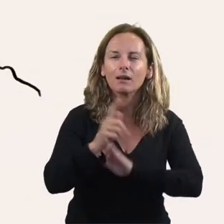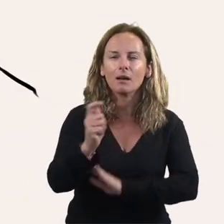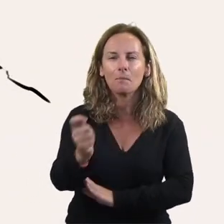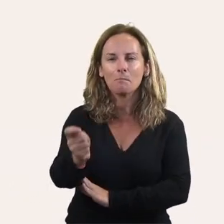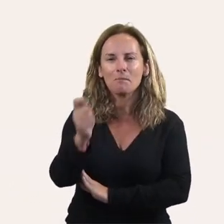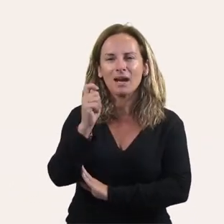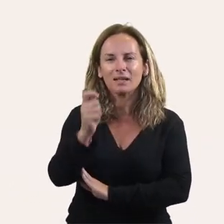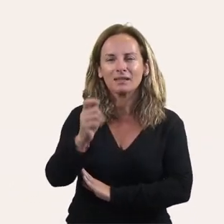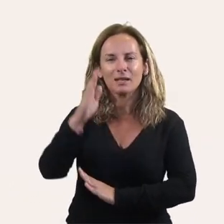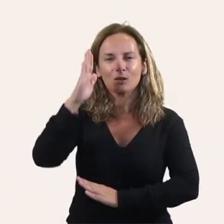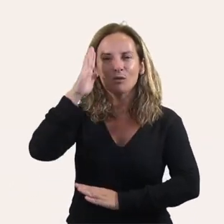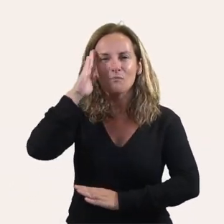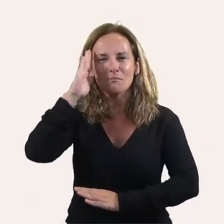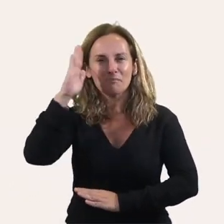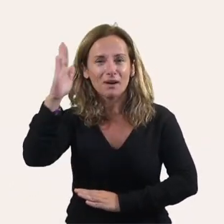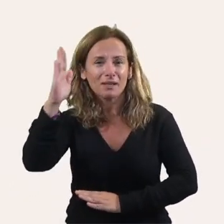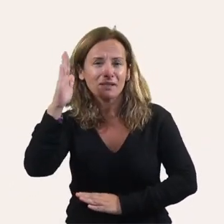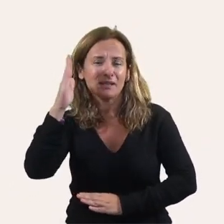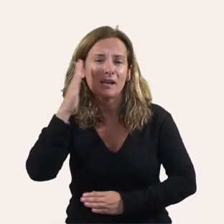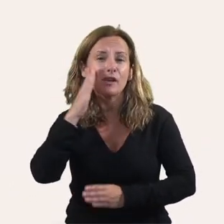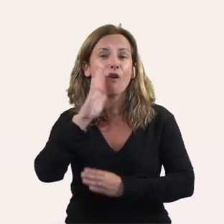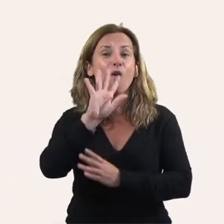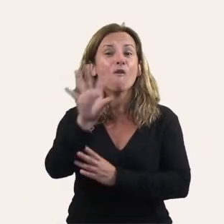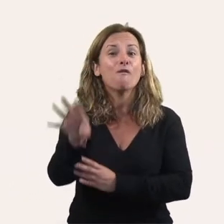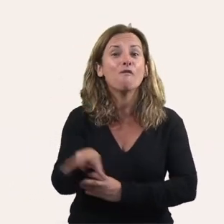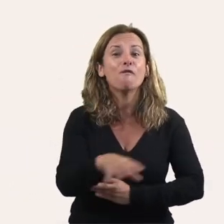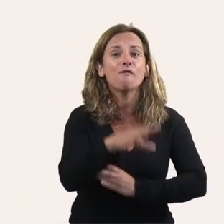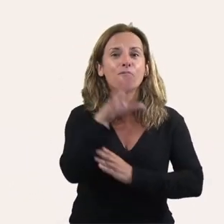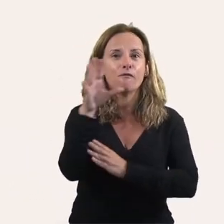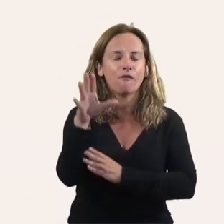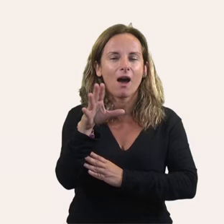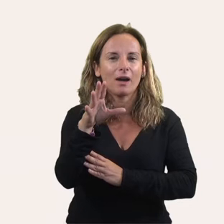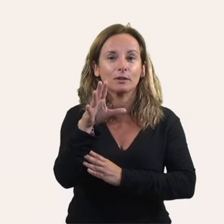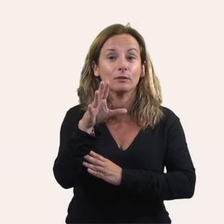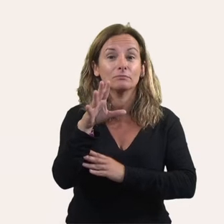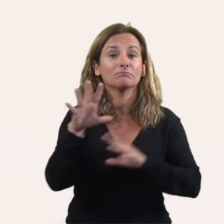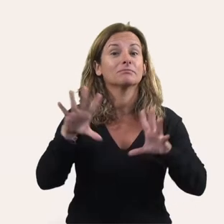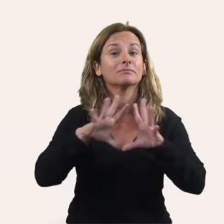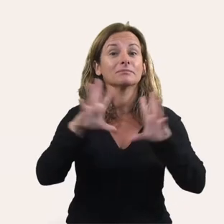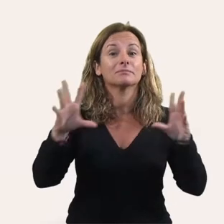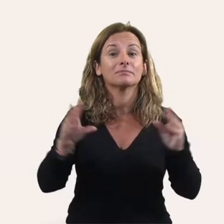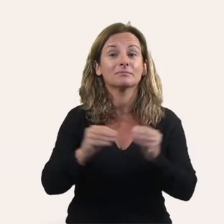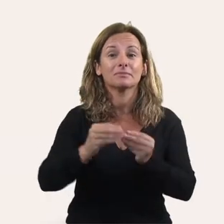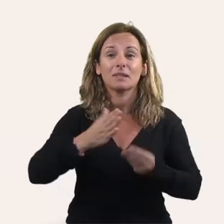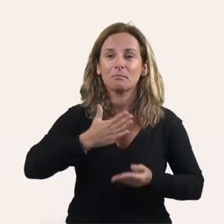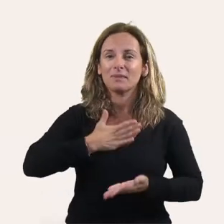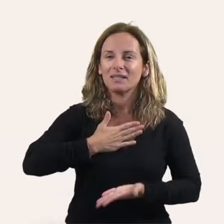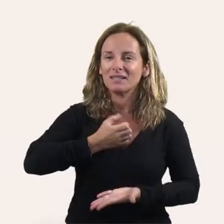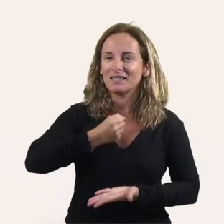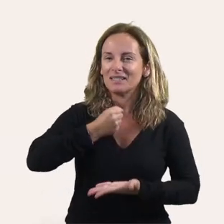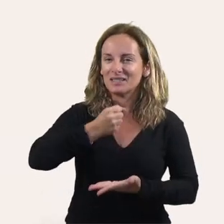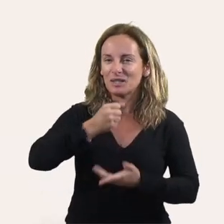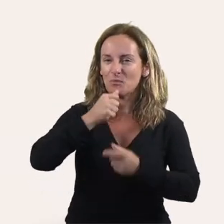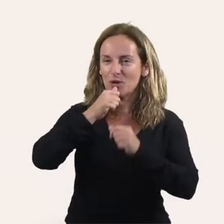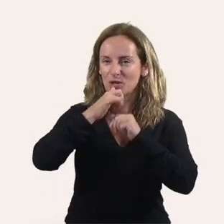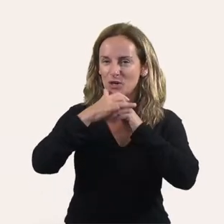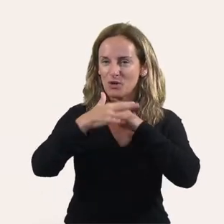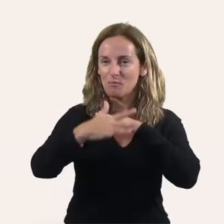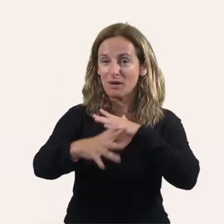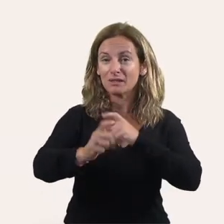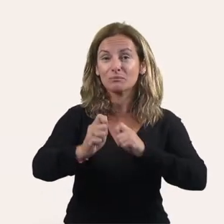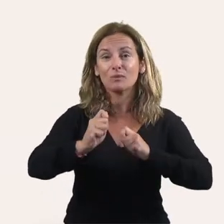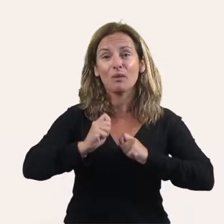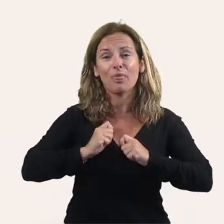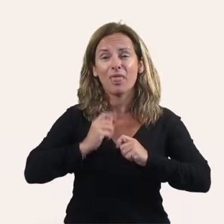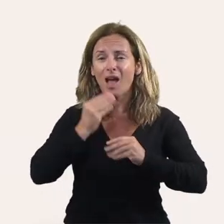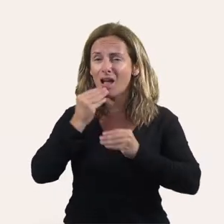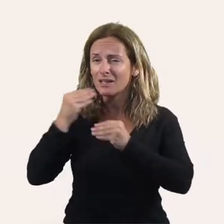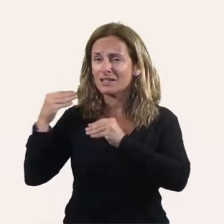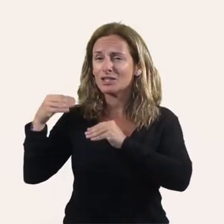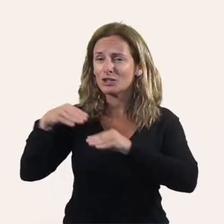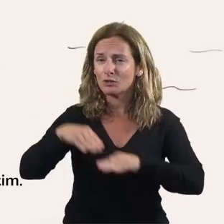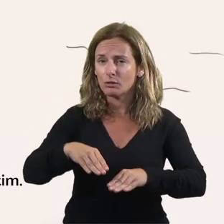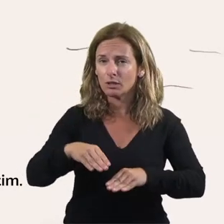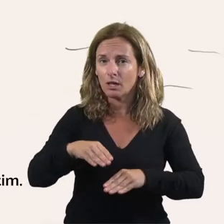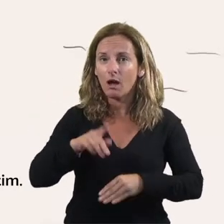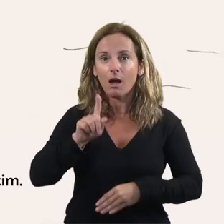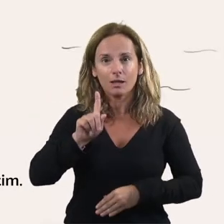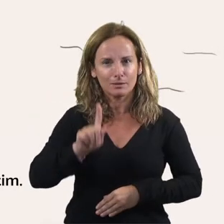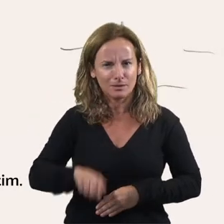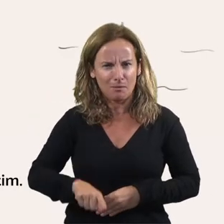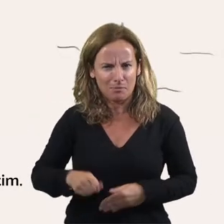mà. El patrimoni marítim explica qui hem estat i qui som. Construeix la nostra memòria i el nostre present.